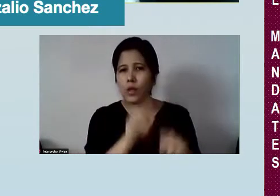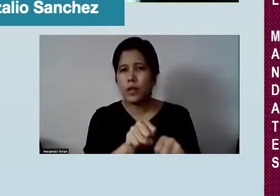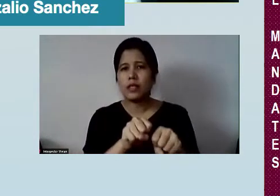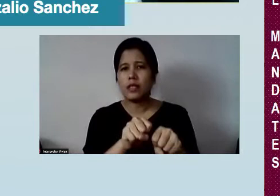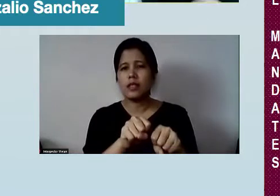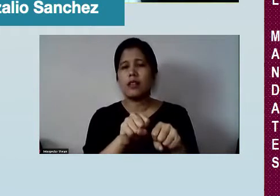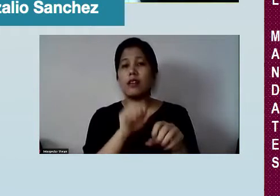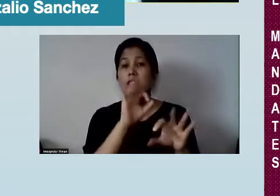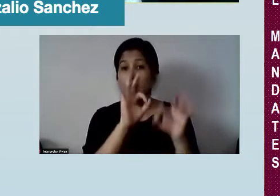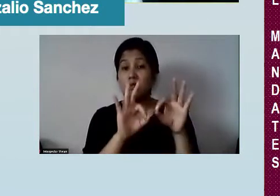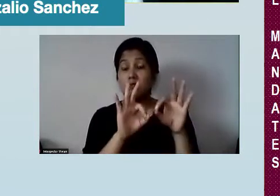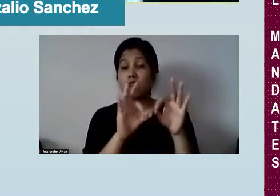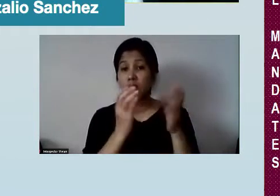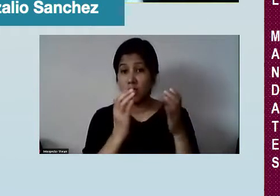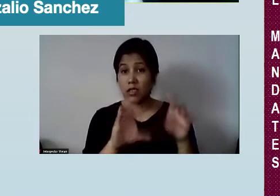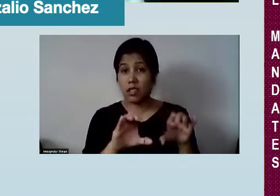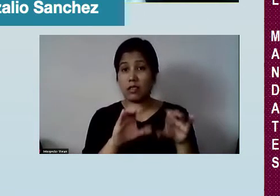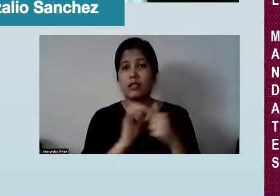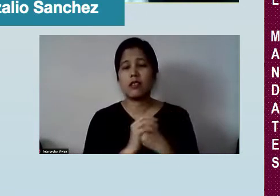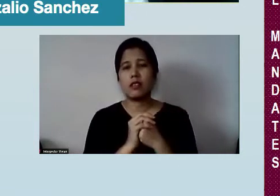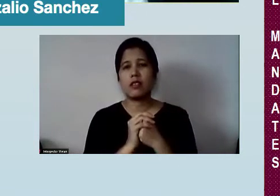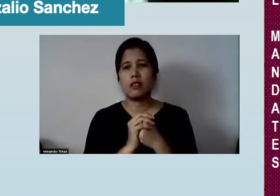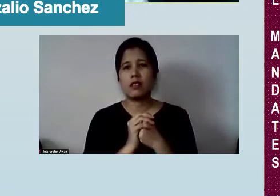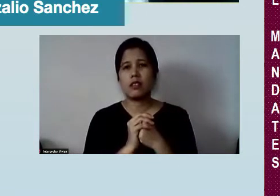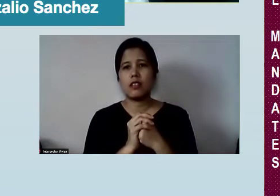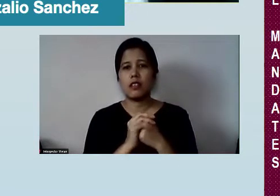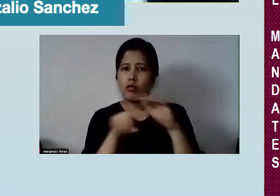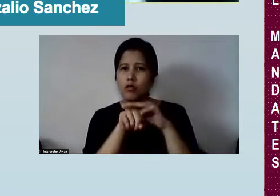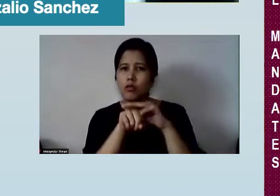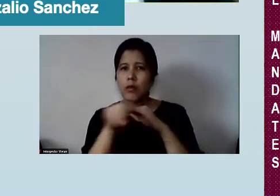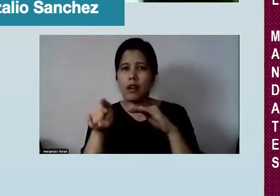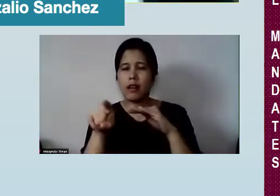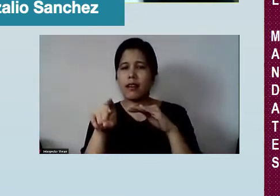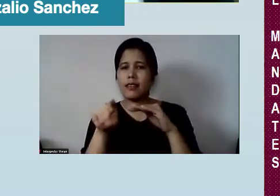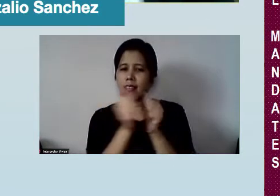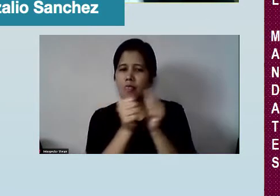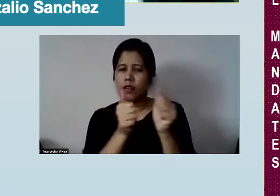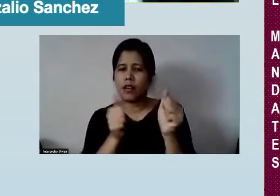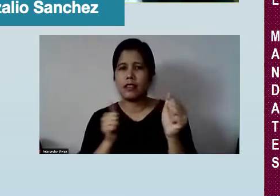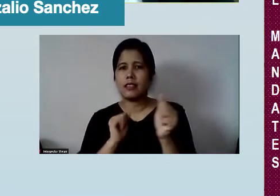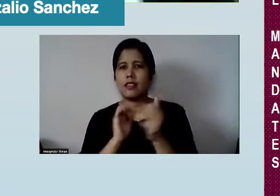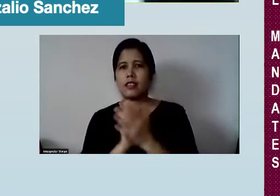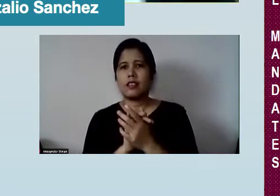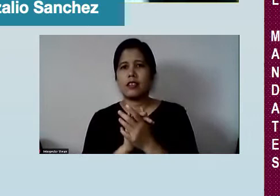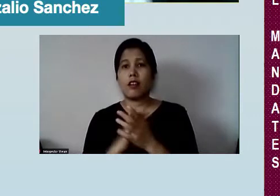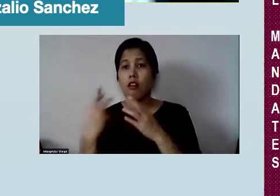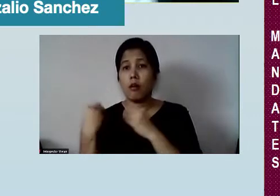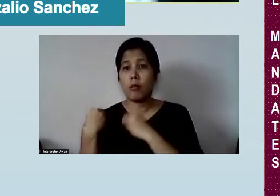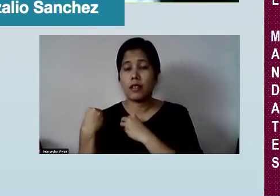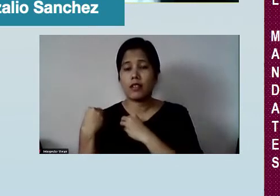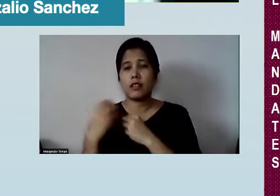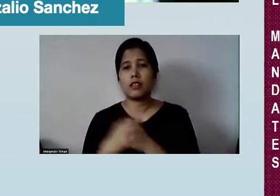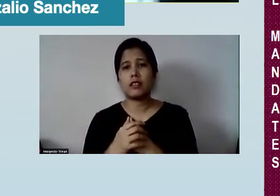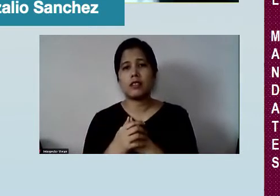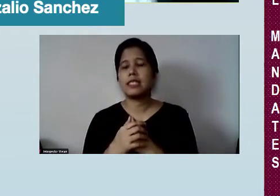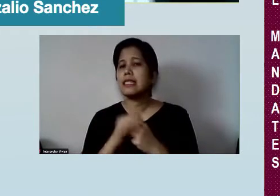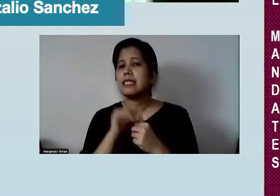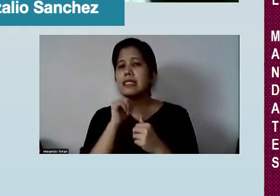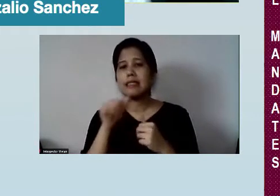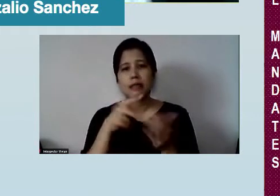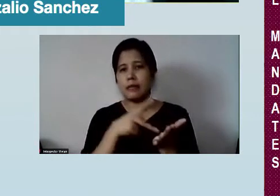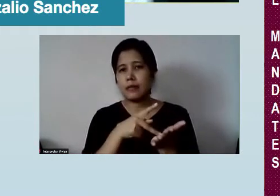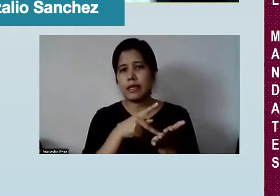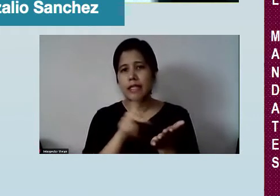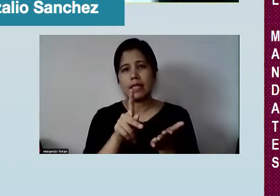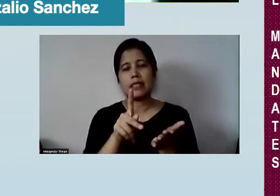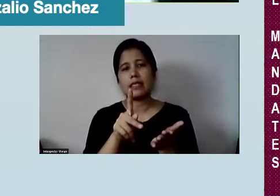man na siya ay tumakas dito, iniwasan niya yung kanyang obligation. Kaya hindi binayaran yung